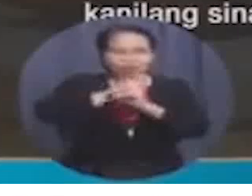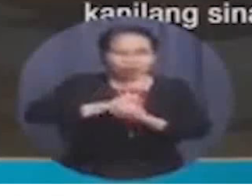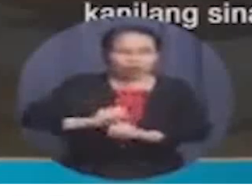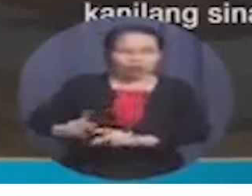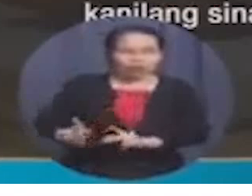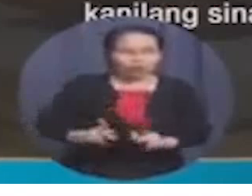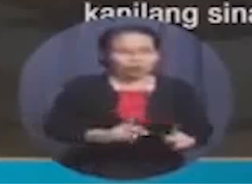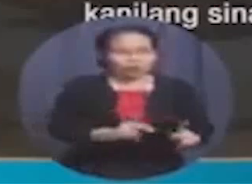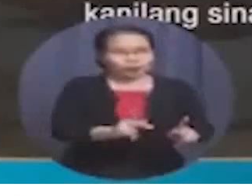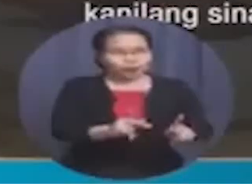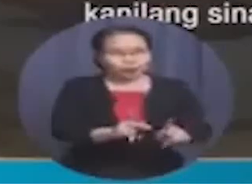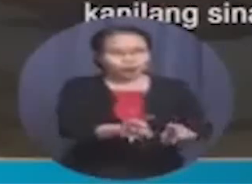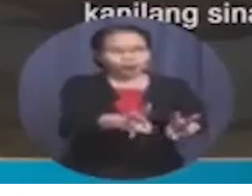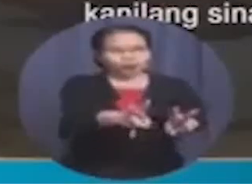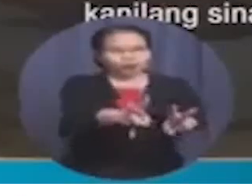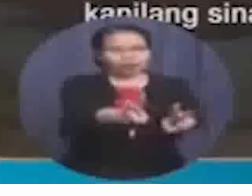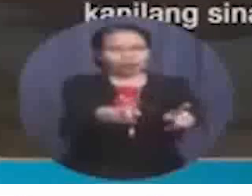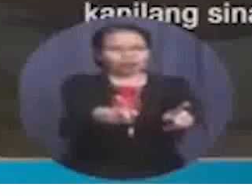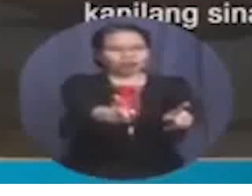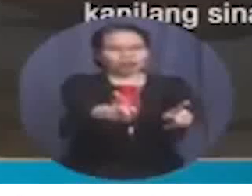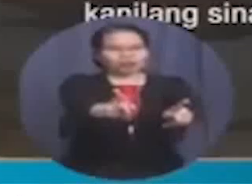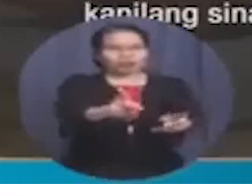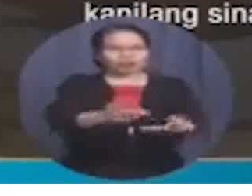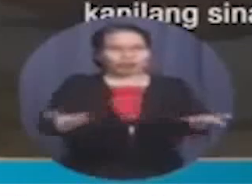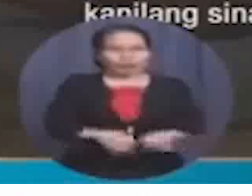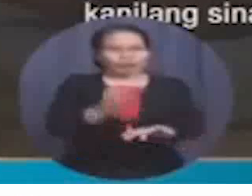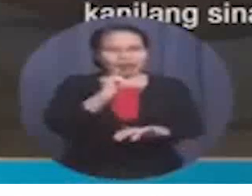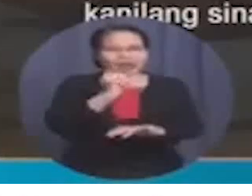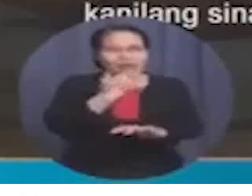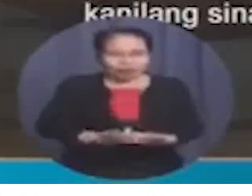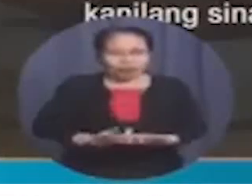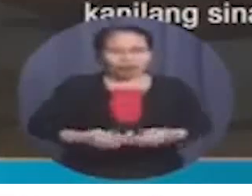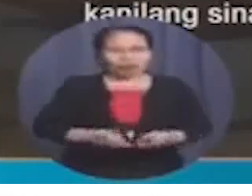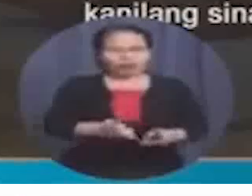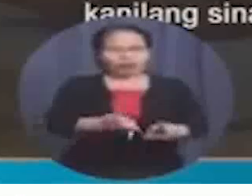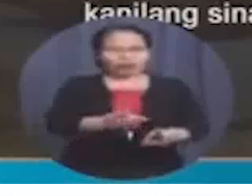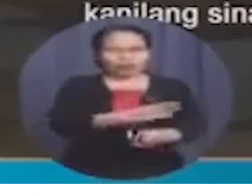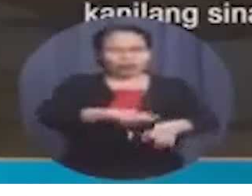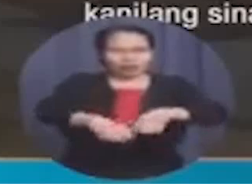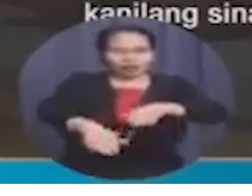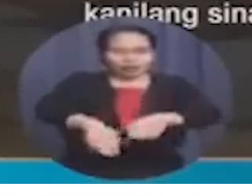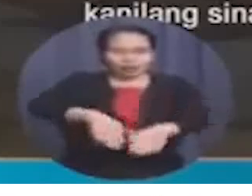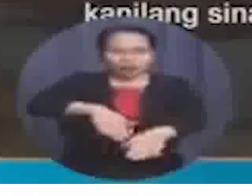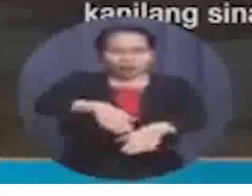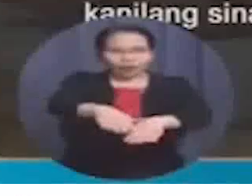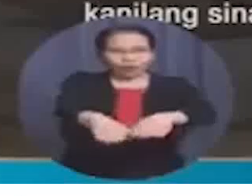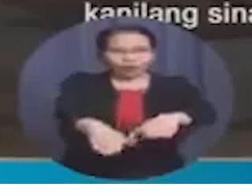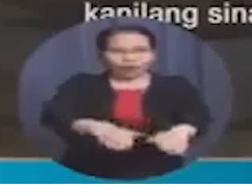ninyo ang mga dating landas kung saan nandoon ang mabuting daan